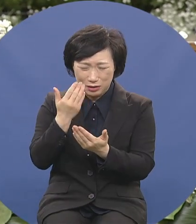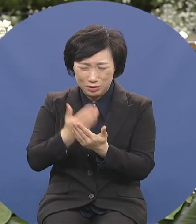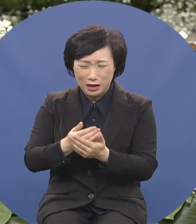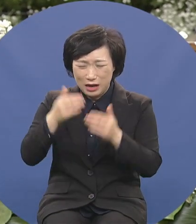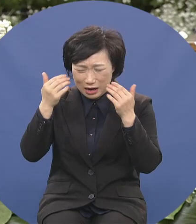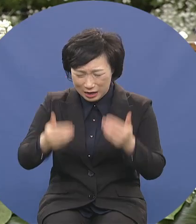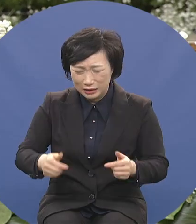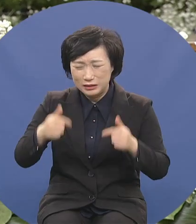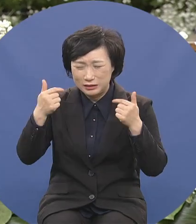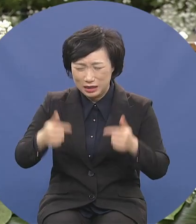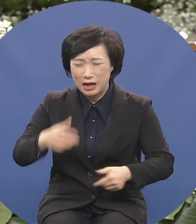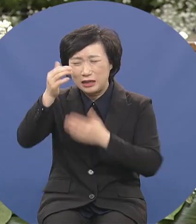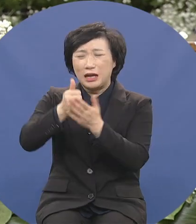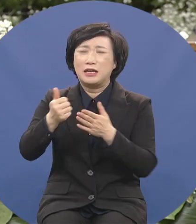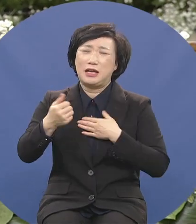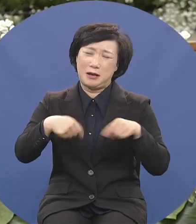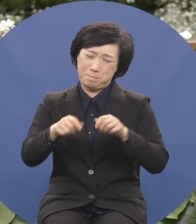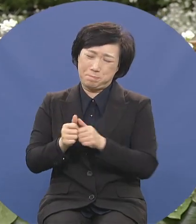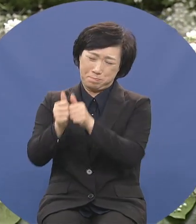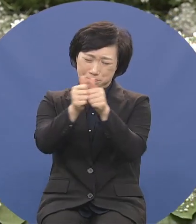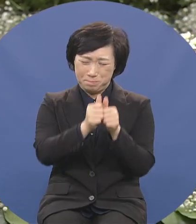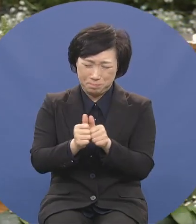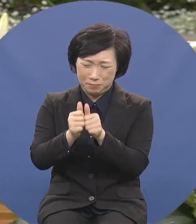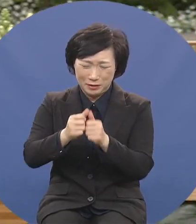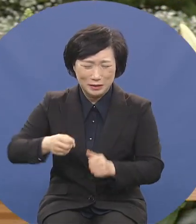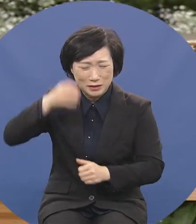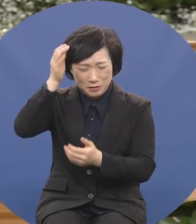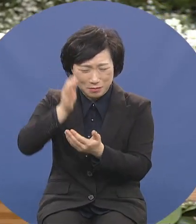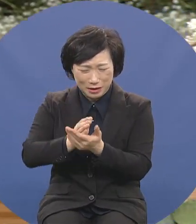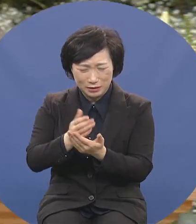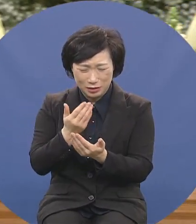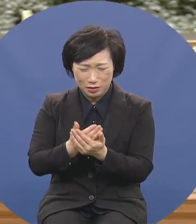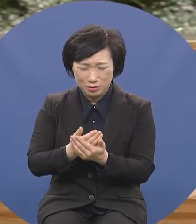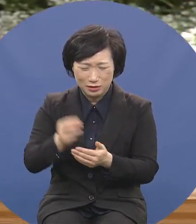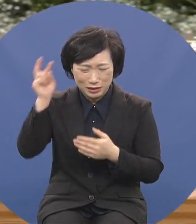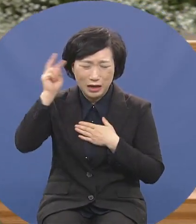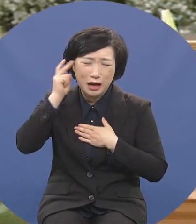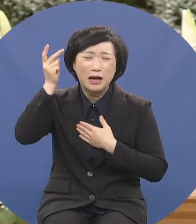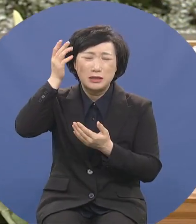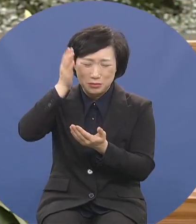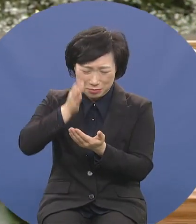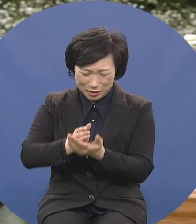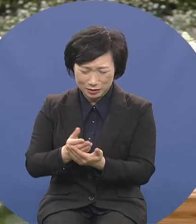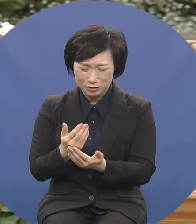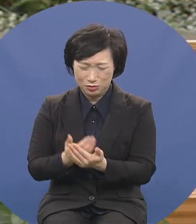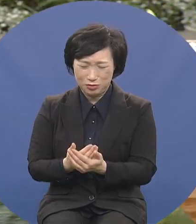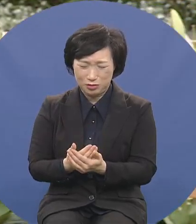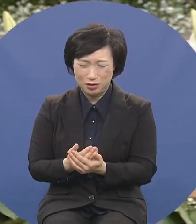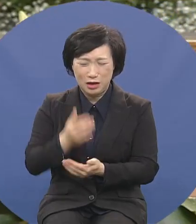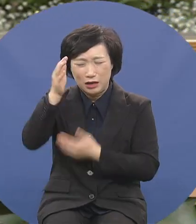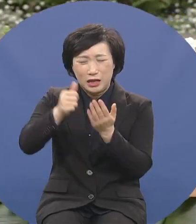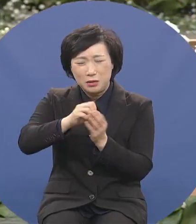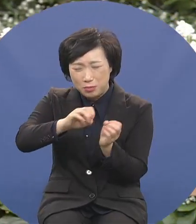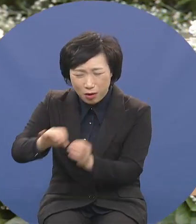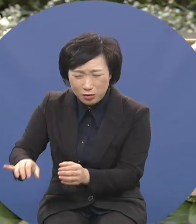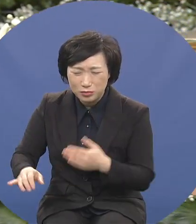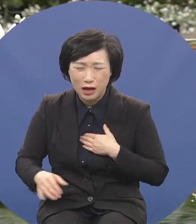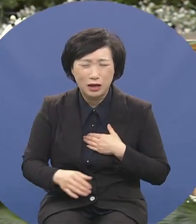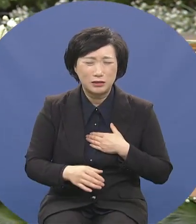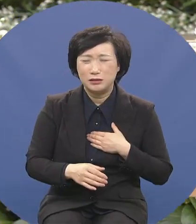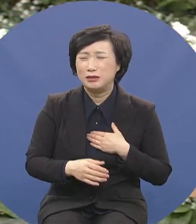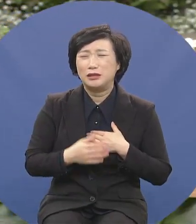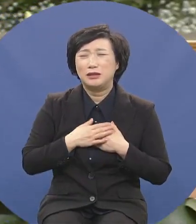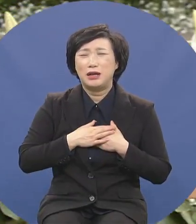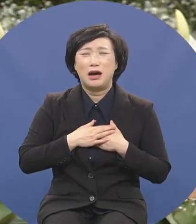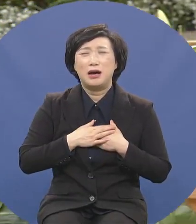잊지 말게 하옵소서. 우리가 착각하지 말게 하옵소서. 하나님이 없는 자는 절망입니다. 비대면의